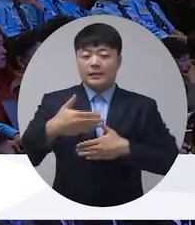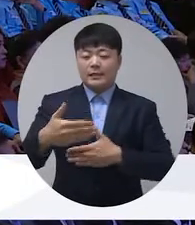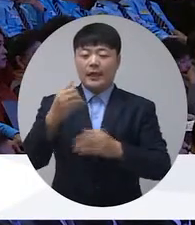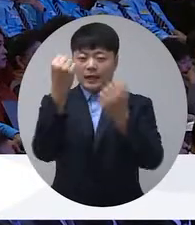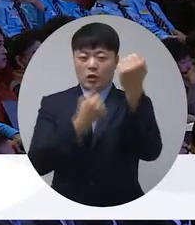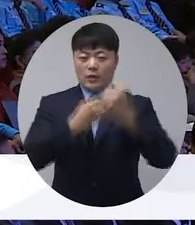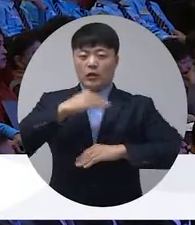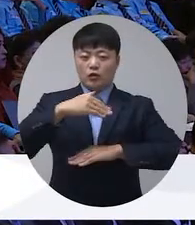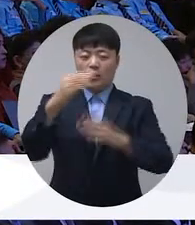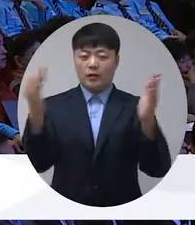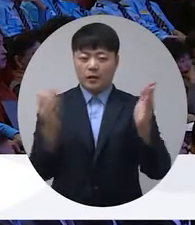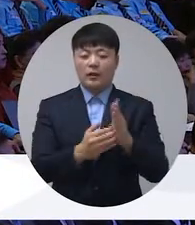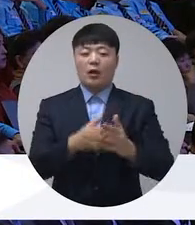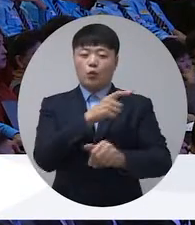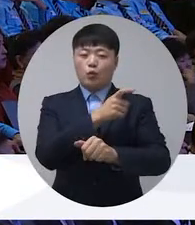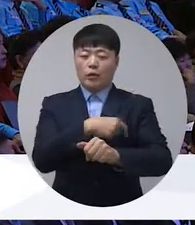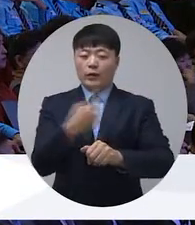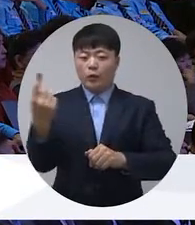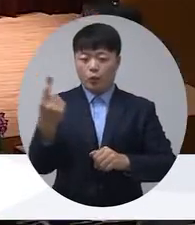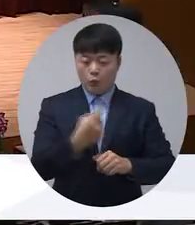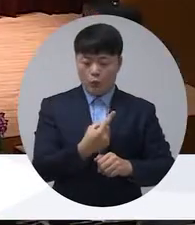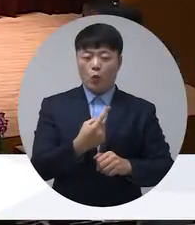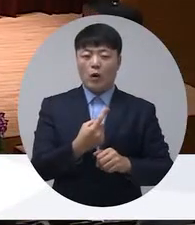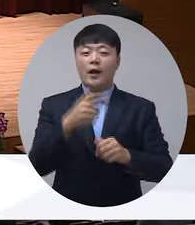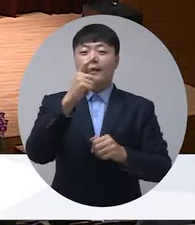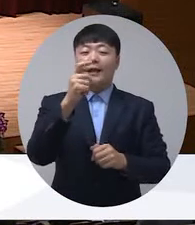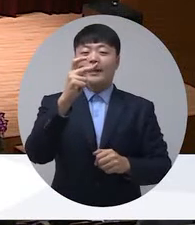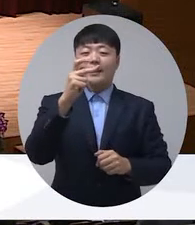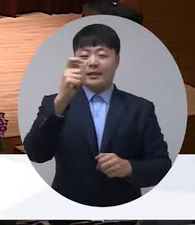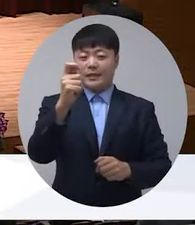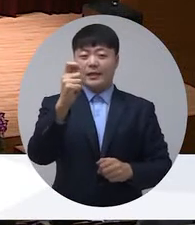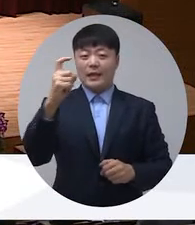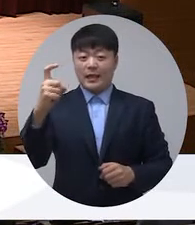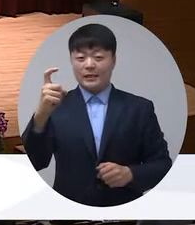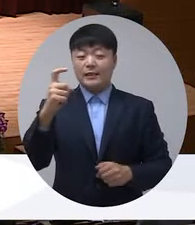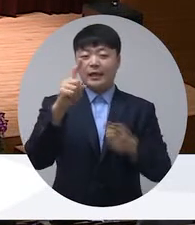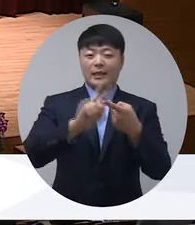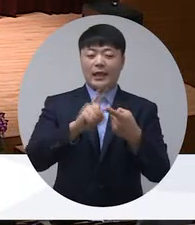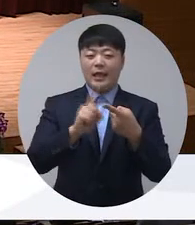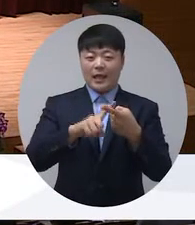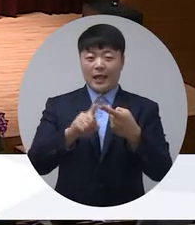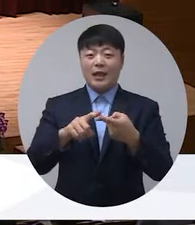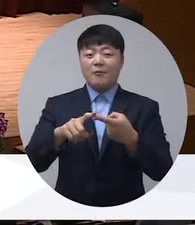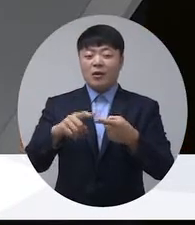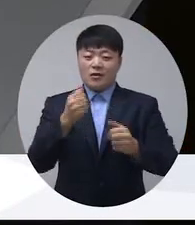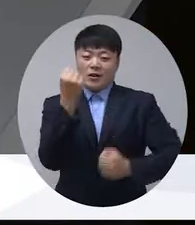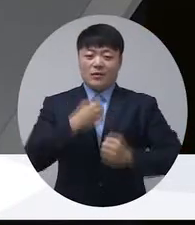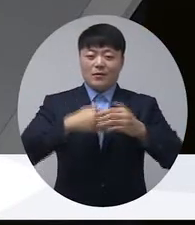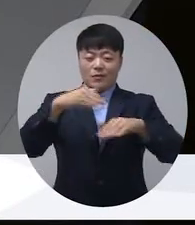성교육 경남발전연구원 에 서부경남 ktx 와 지역 발전에 대한 주제발표 등으로 진행됐습니다